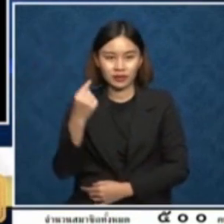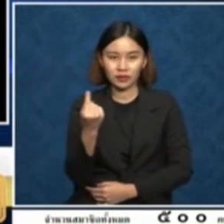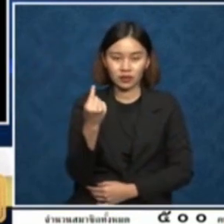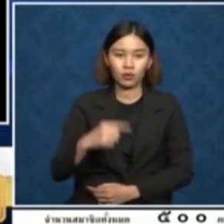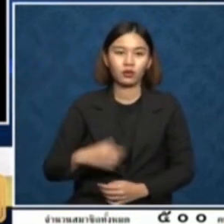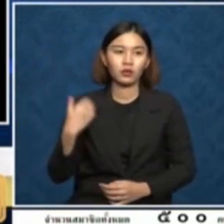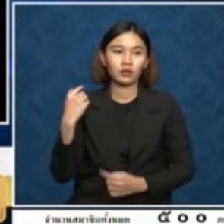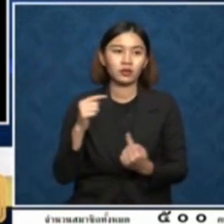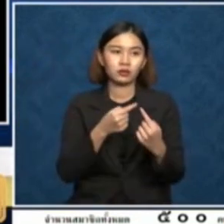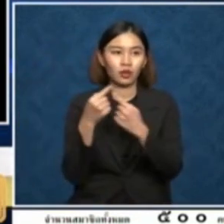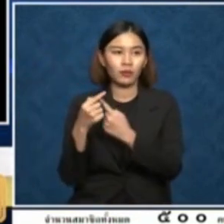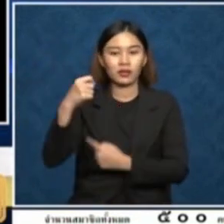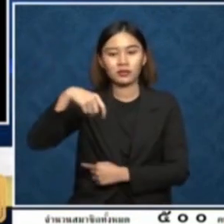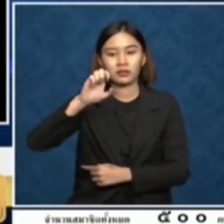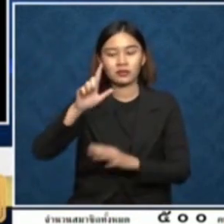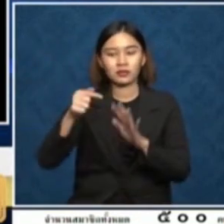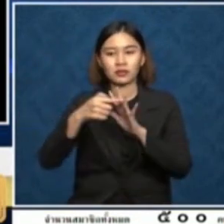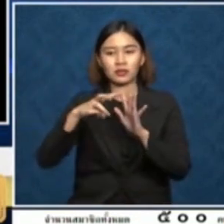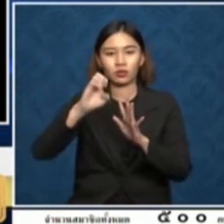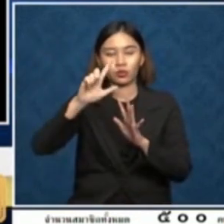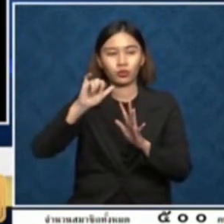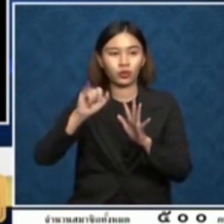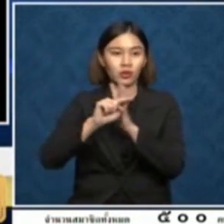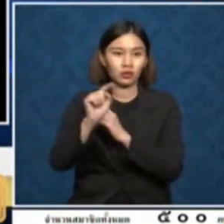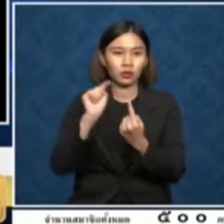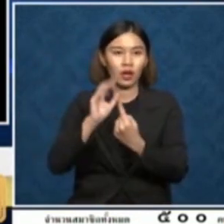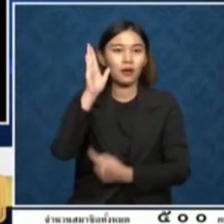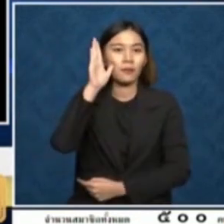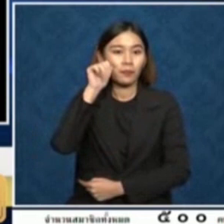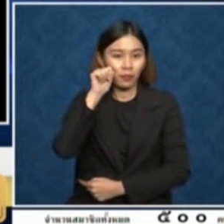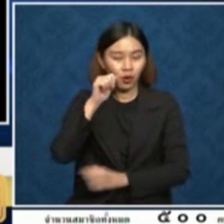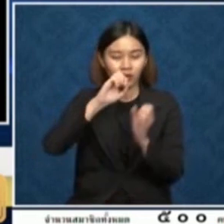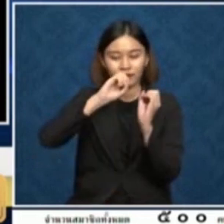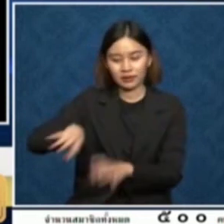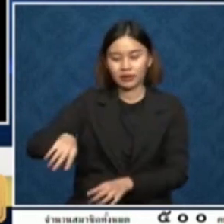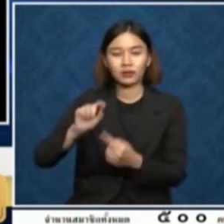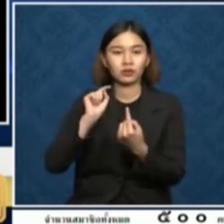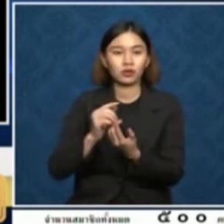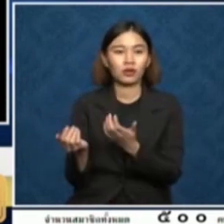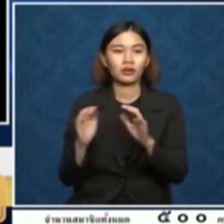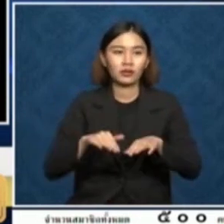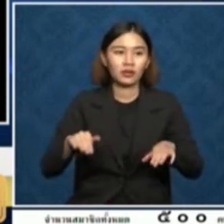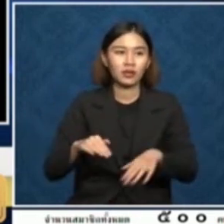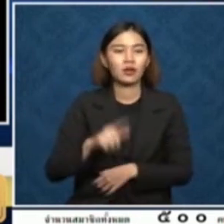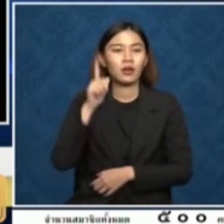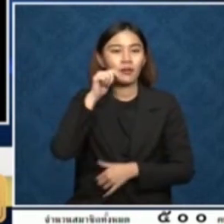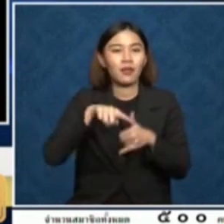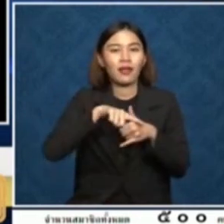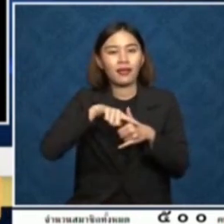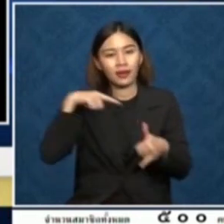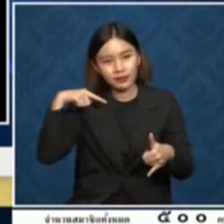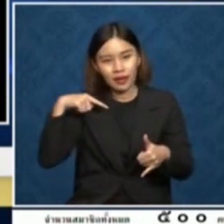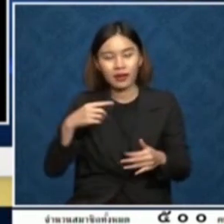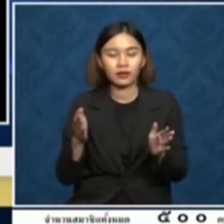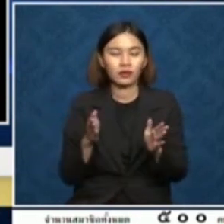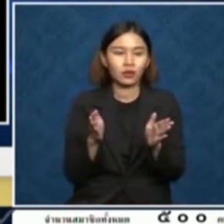ใส่กระโปรงอีกและทำให้เธอคิดว่าการที่เราจะมีความรักระหว่างเพศเดียวกันนั้นเป็นเรื่องที่สามารถเกิดขึ้นเพียงแค่